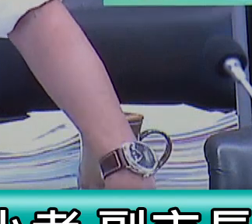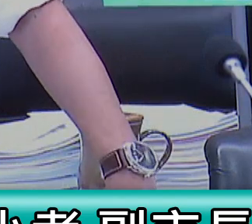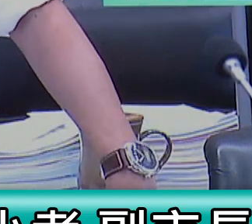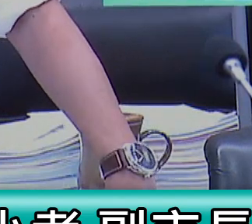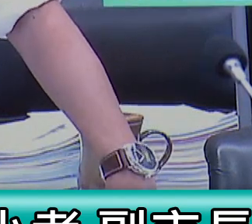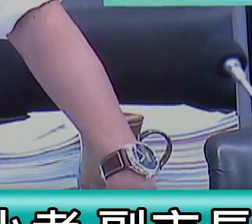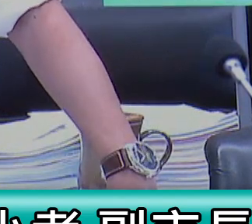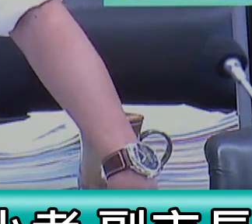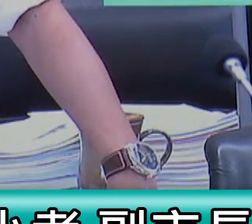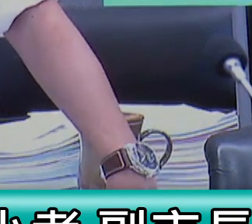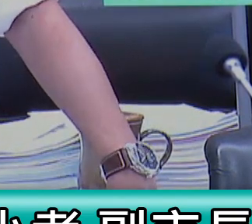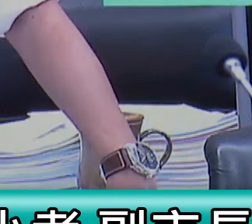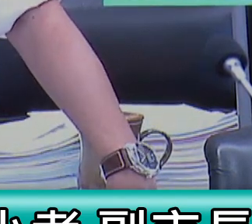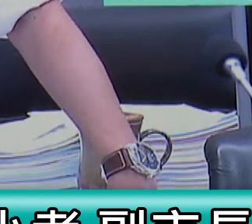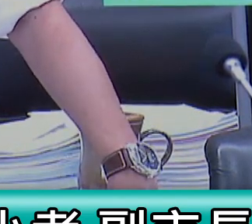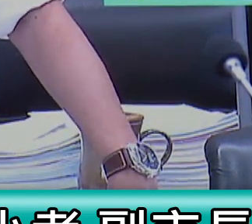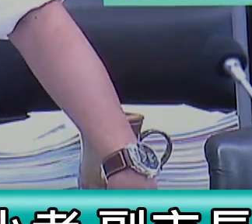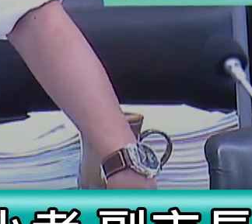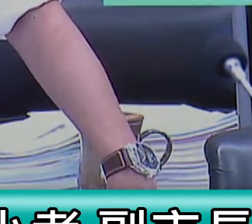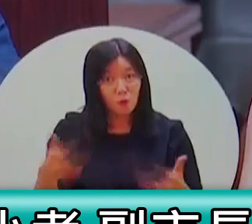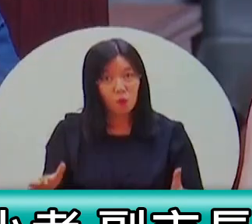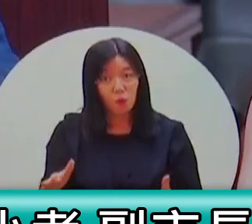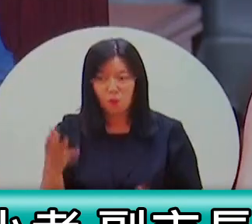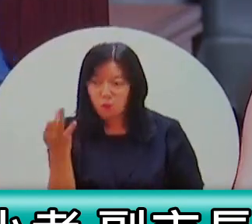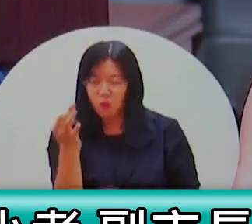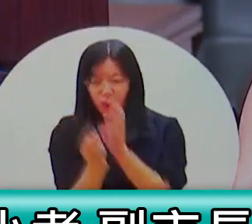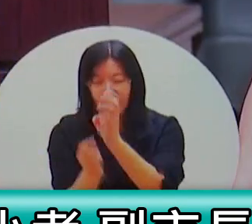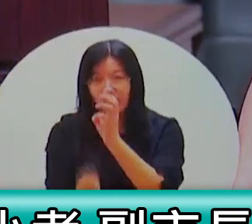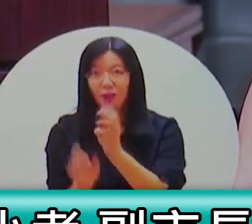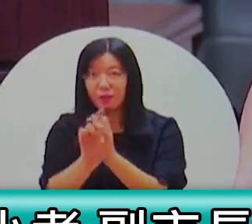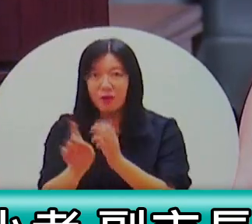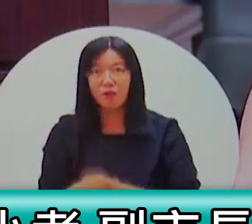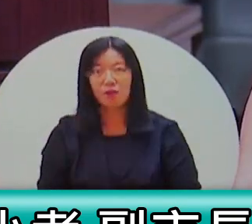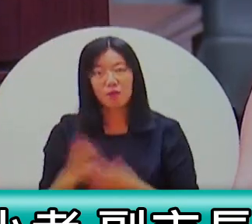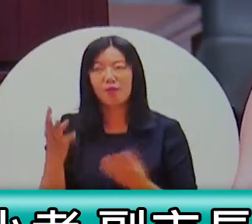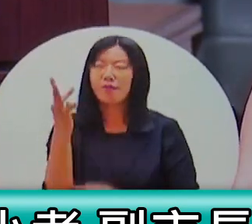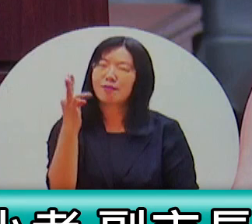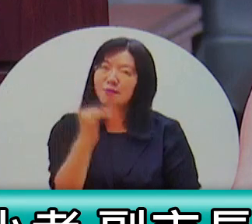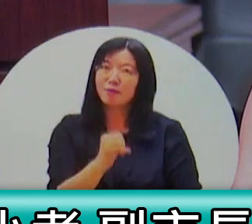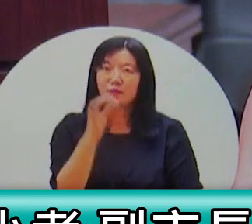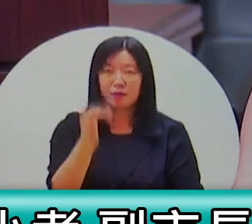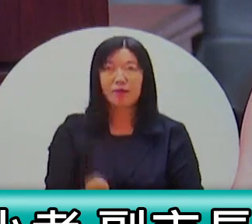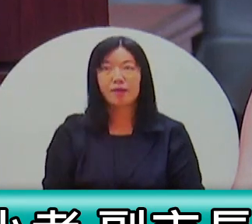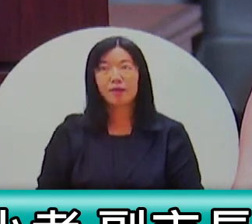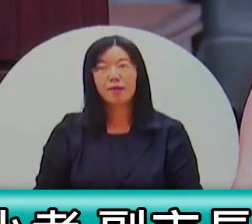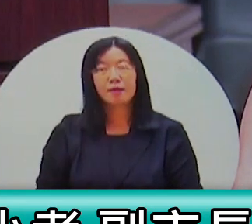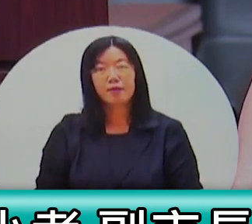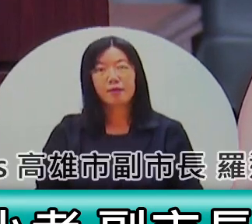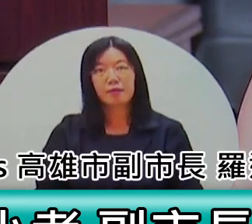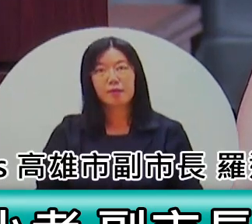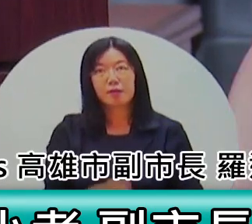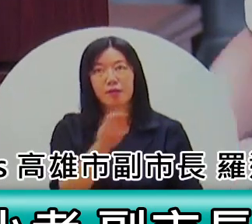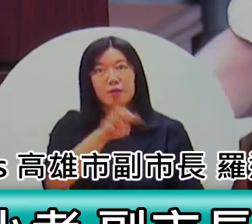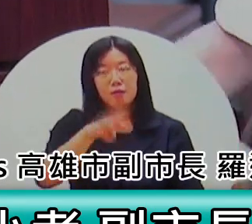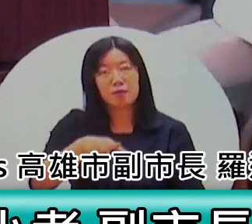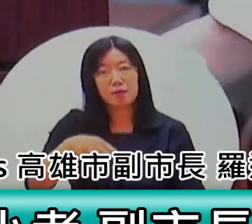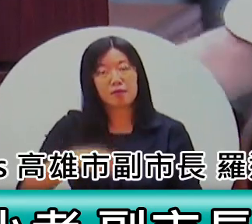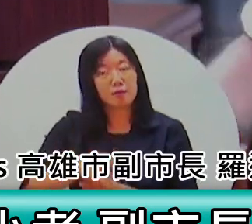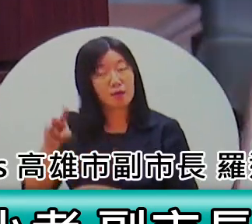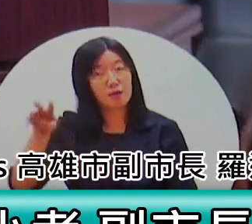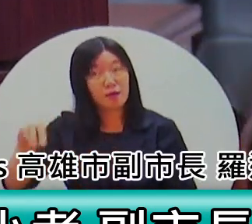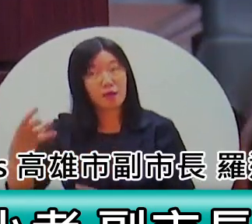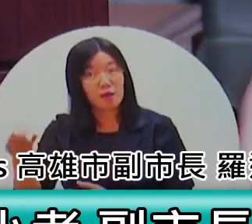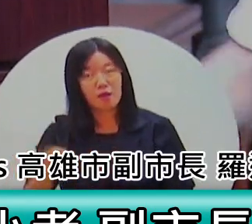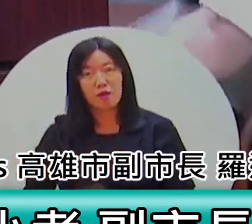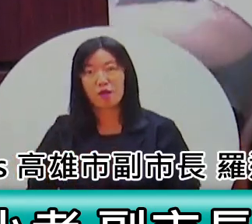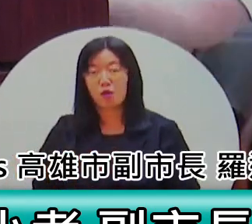考高雄市副市长罗达生。不过这个举动似乎让副市长有点招架不住。 你主管的财政